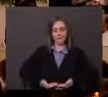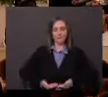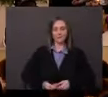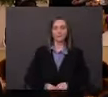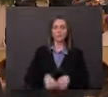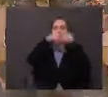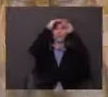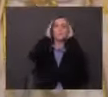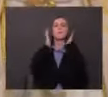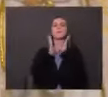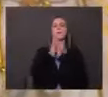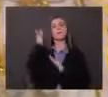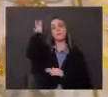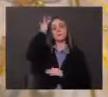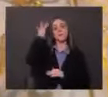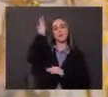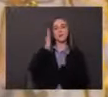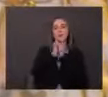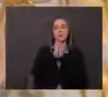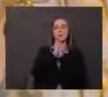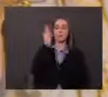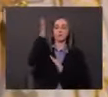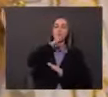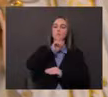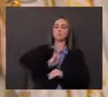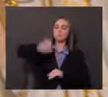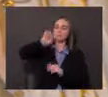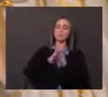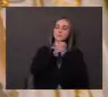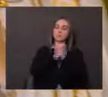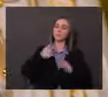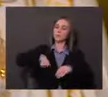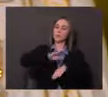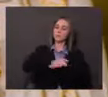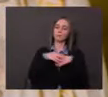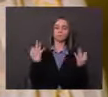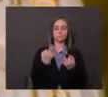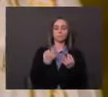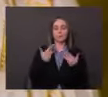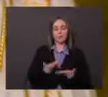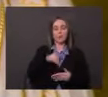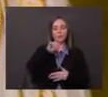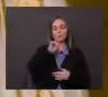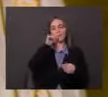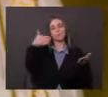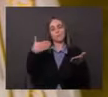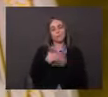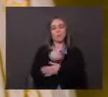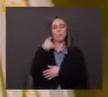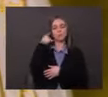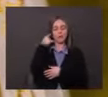Jezus. Santa Maria, Mãe de Deus, rogai por nós, pecadores, agora e na hora da nossa morte.